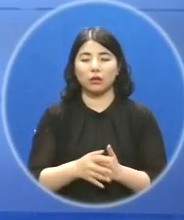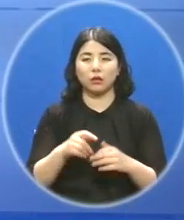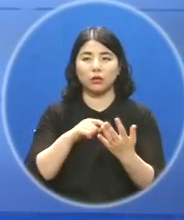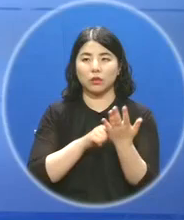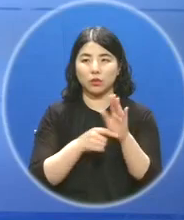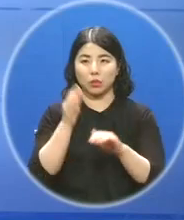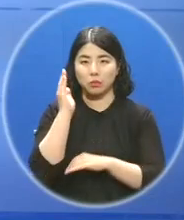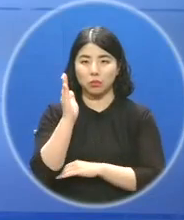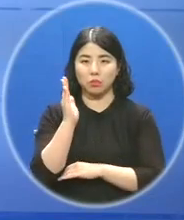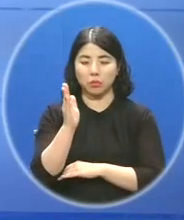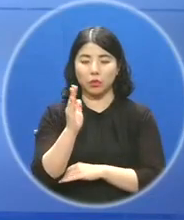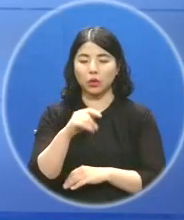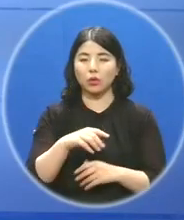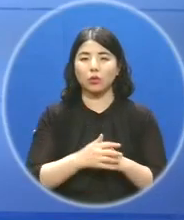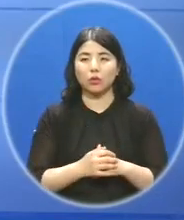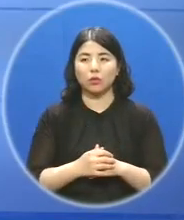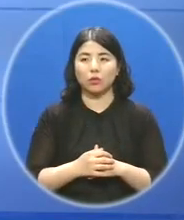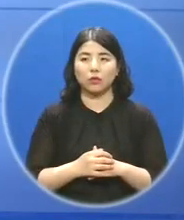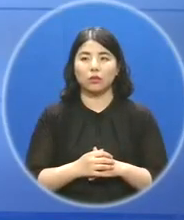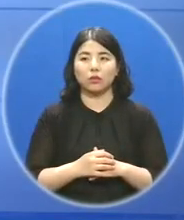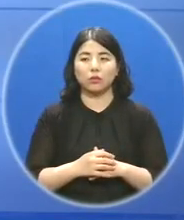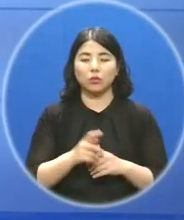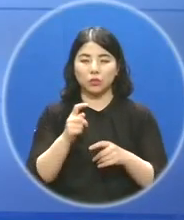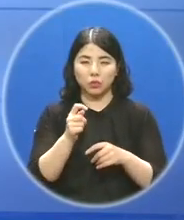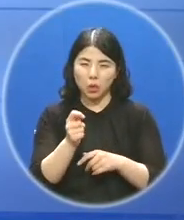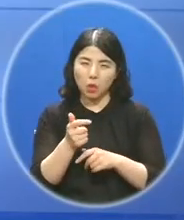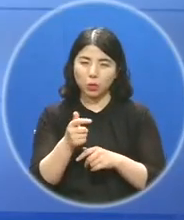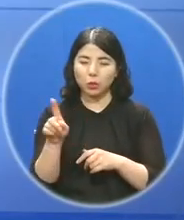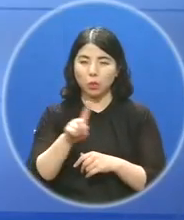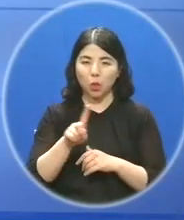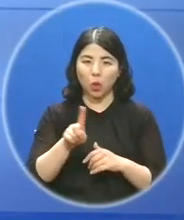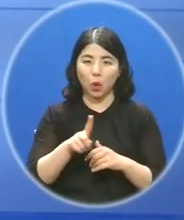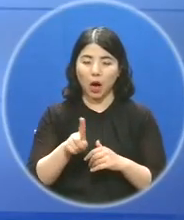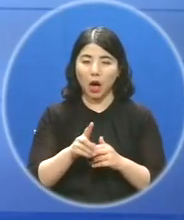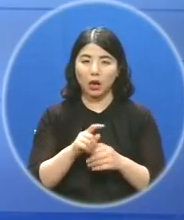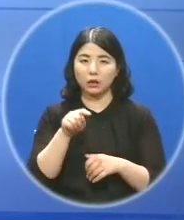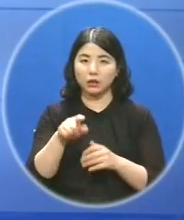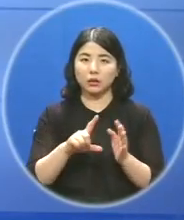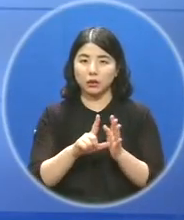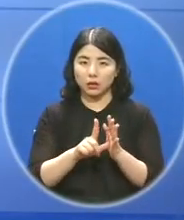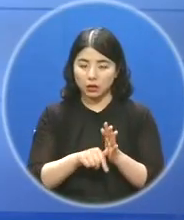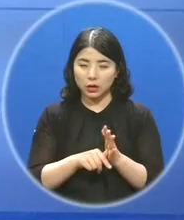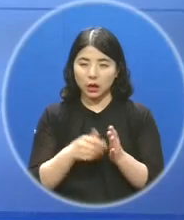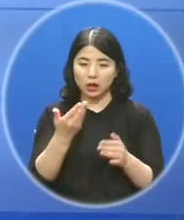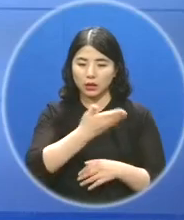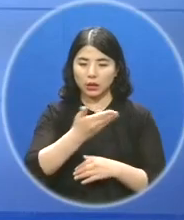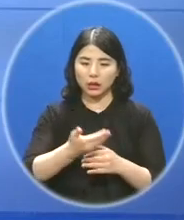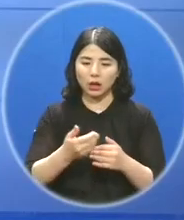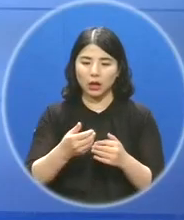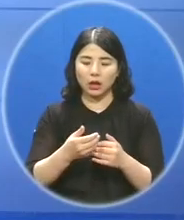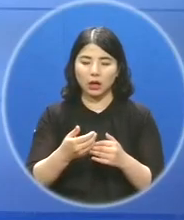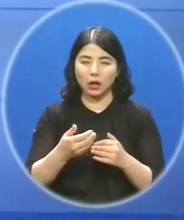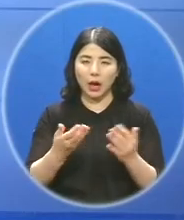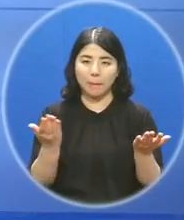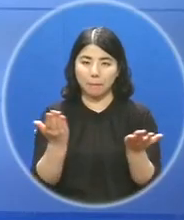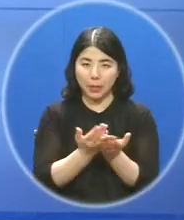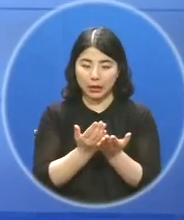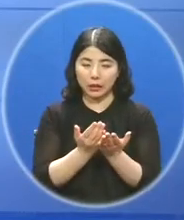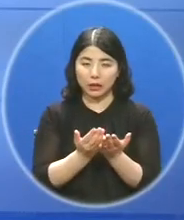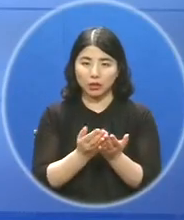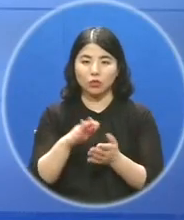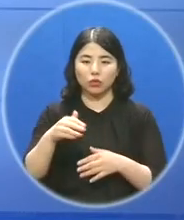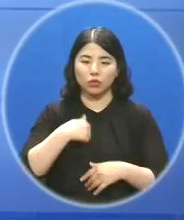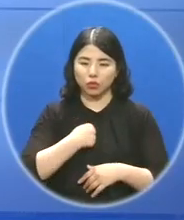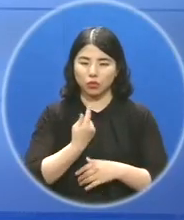발표를 이렇게 그 하도록 이렇게 하는 것들은 뭐냐면 조금씩 뭔가 그때 시대적인 흐름 그리고 요구에 맞는 그리고 우리